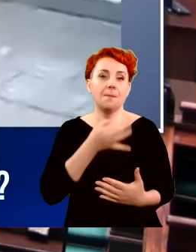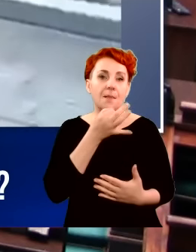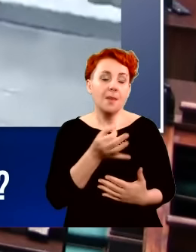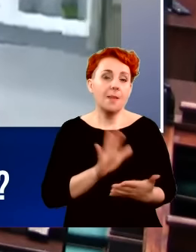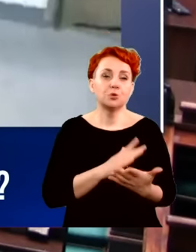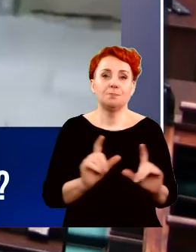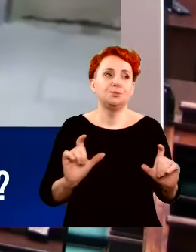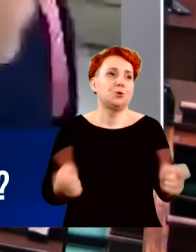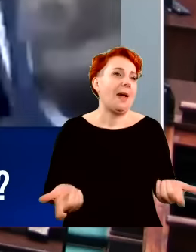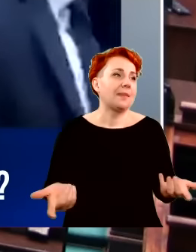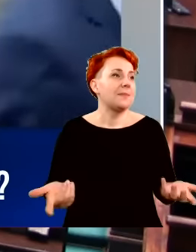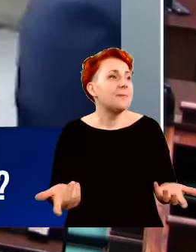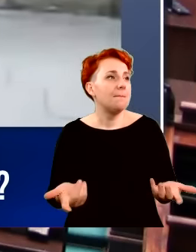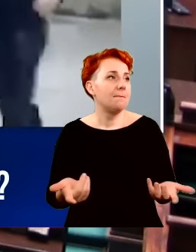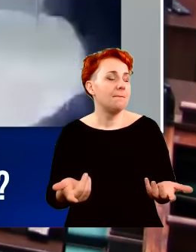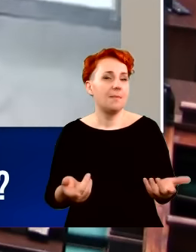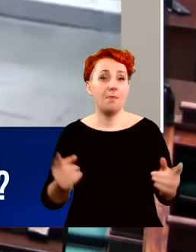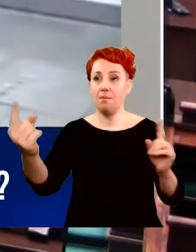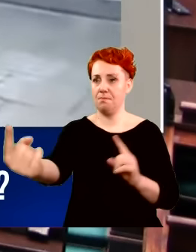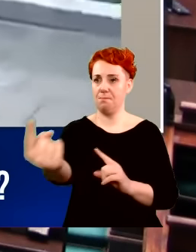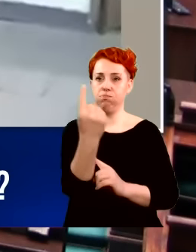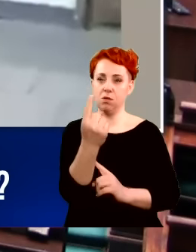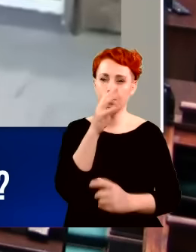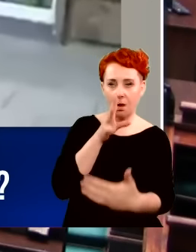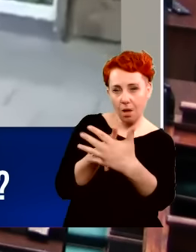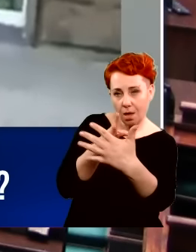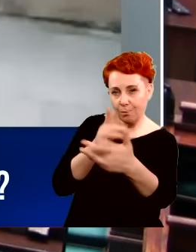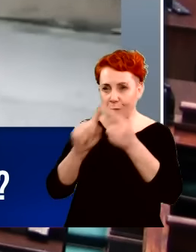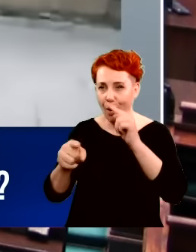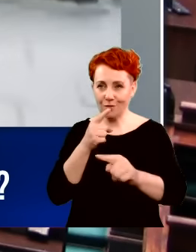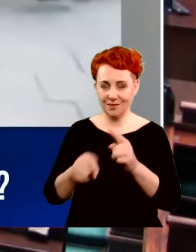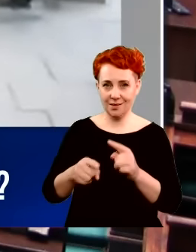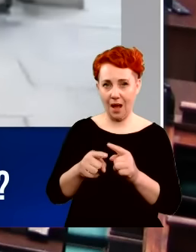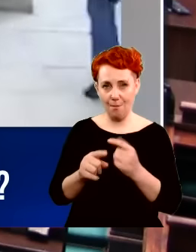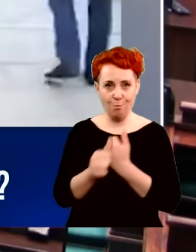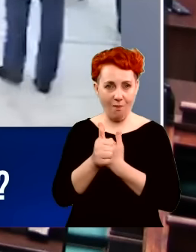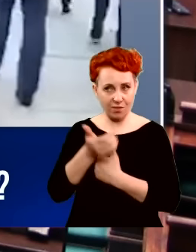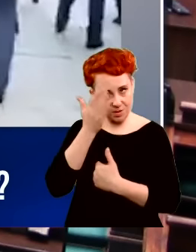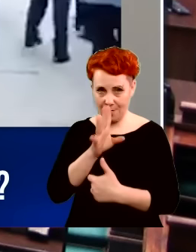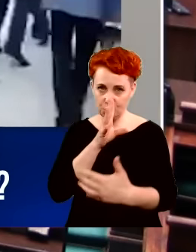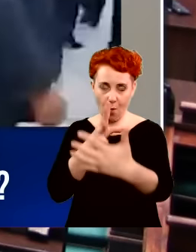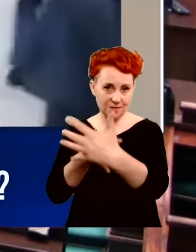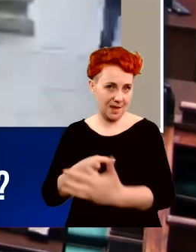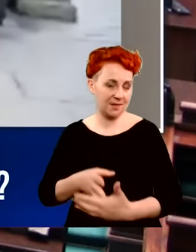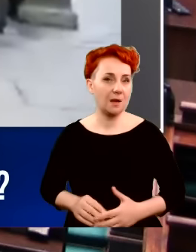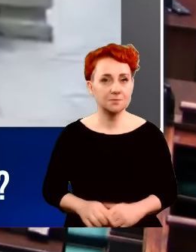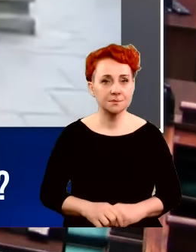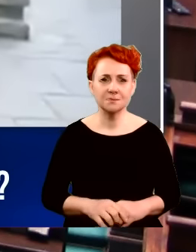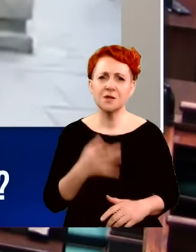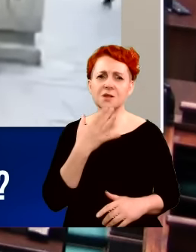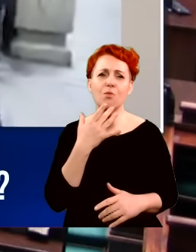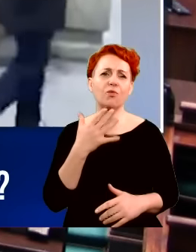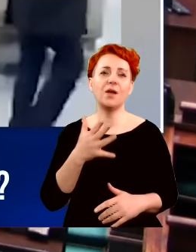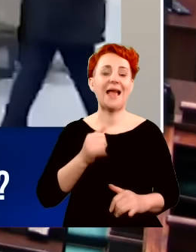politycznie nie będzie oceniany ten kto staje przed takim składem sędziowskim ja nie mówię teraz o poczuciu